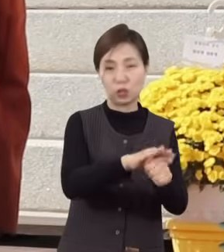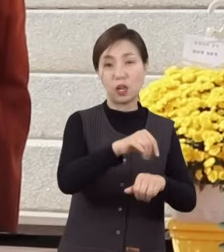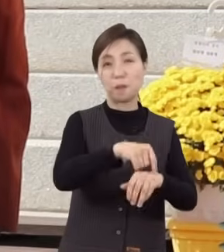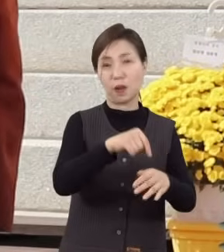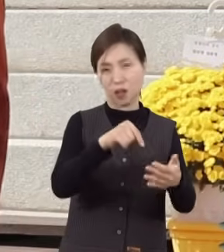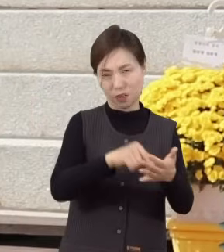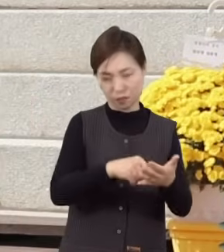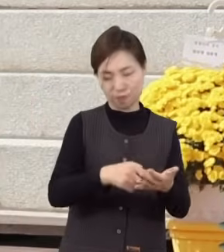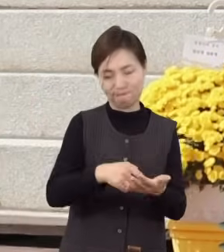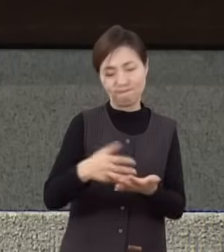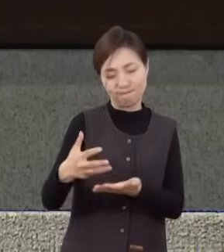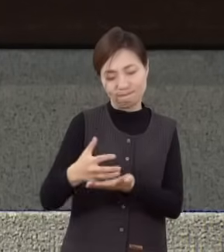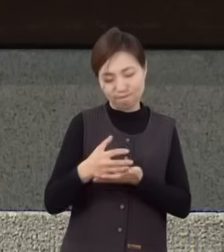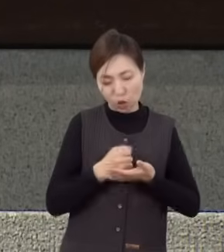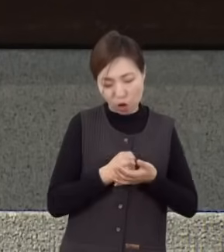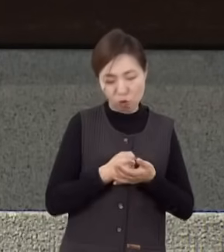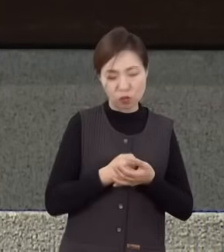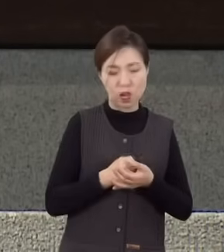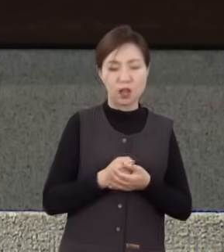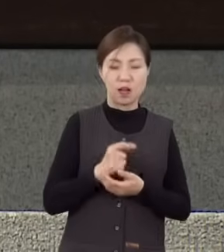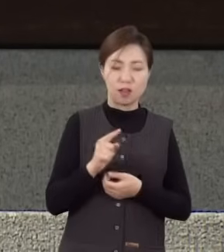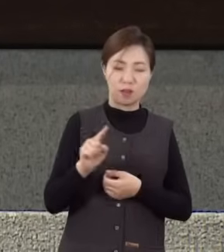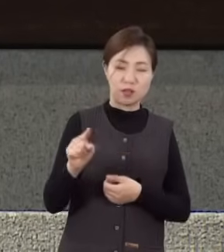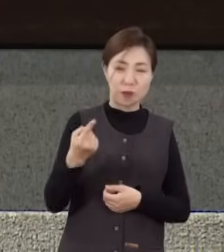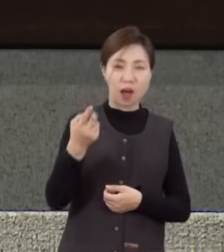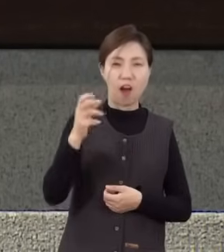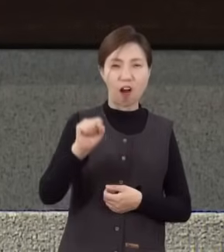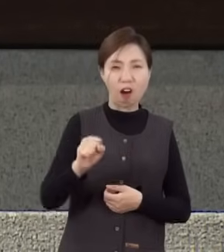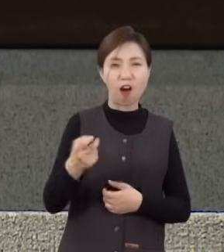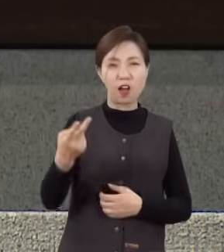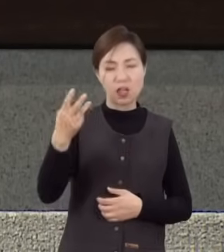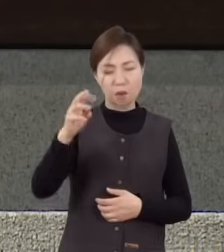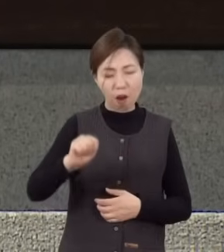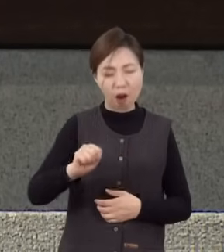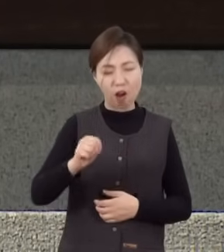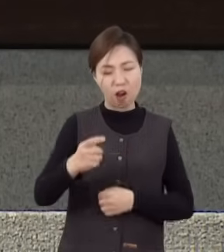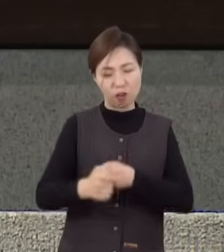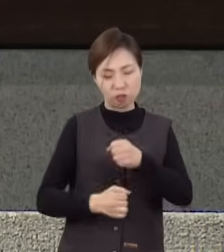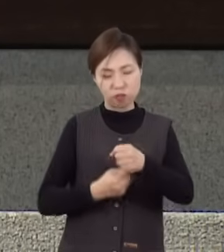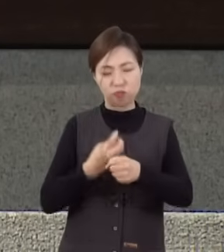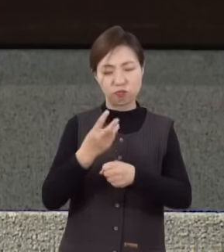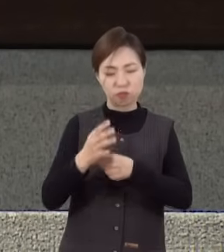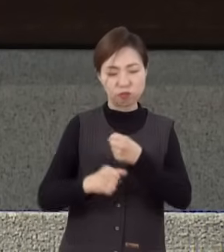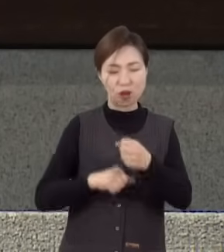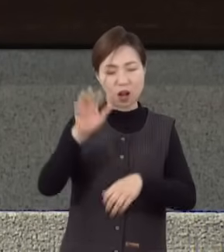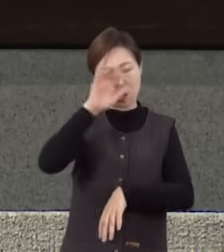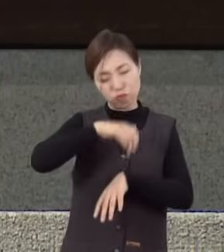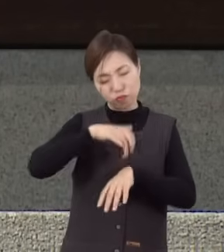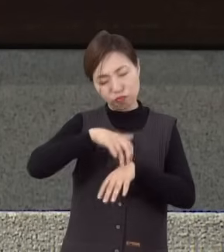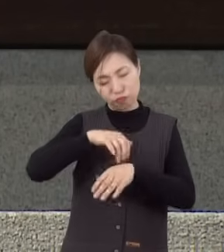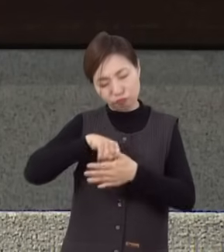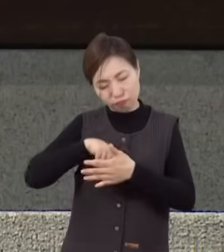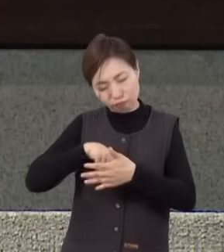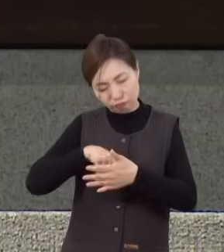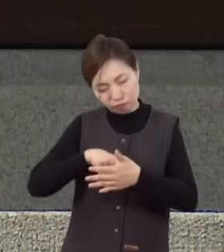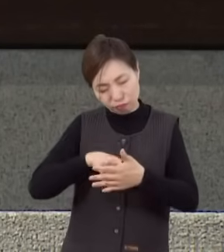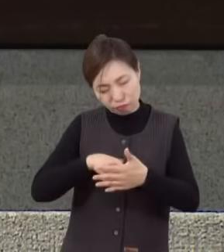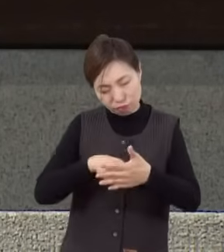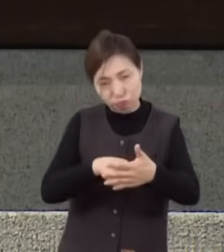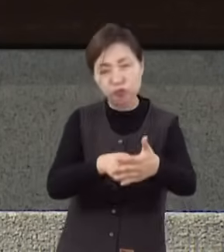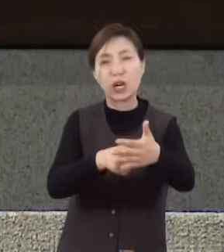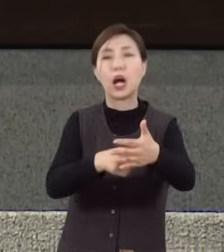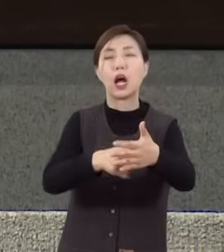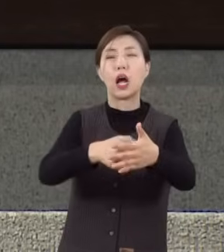마음을 일으키고 다시 수 없는 억겁의 세월 동안 수행하고 수행해서